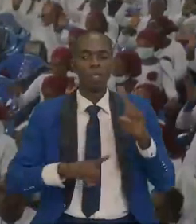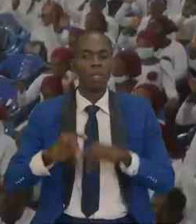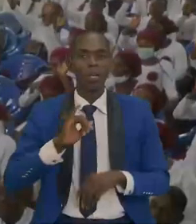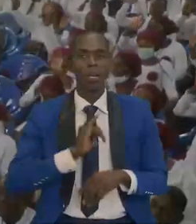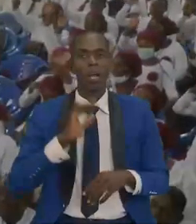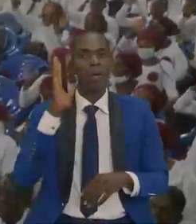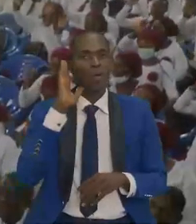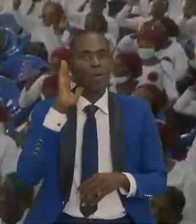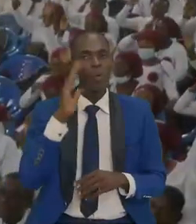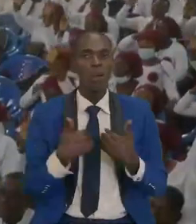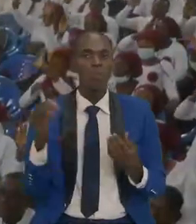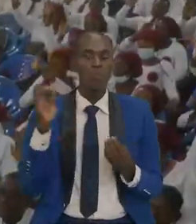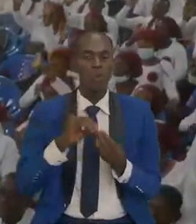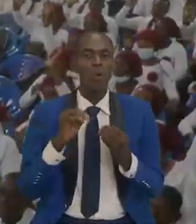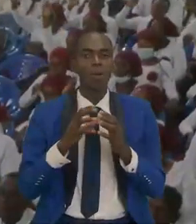j'aurai plus.